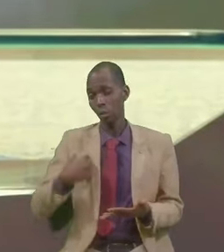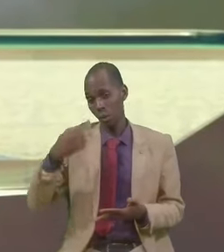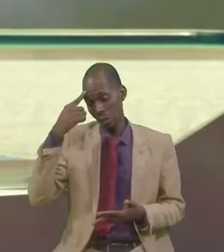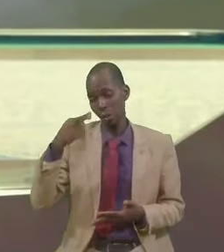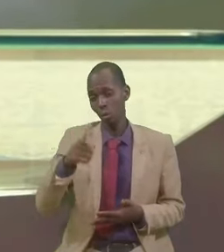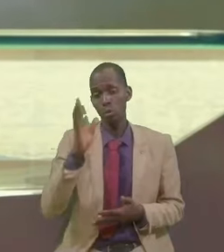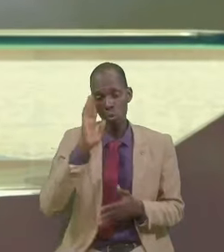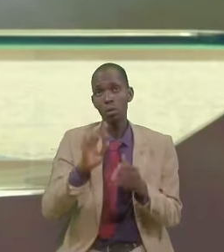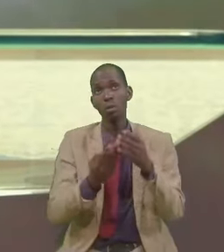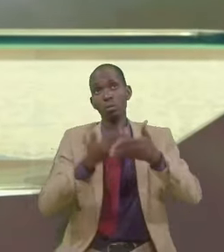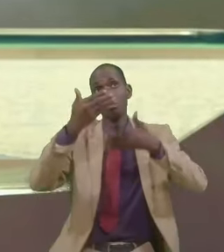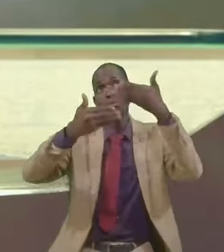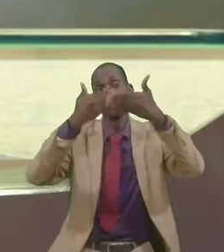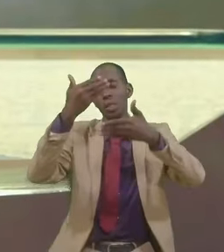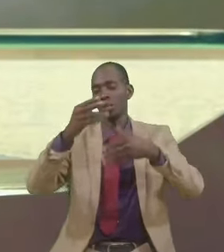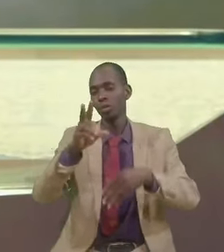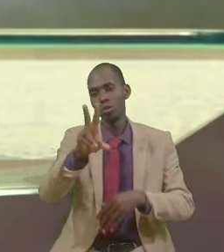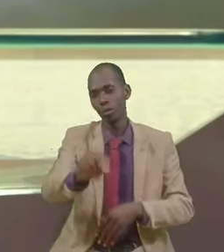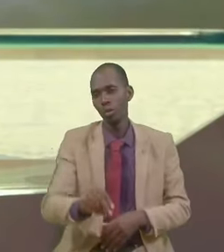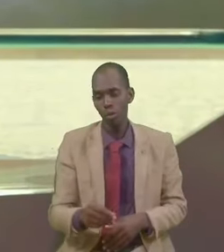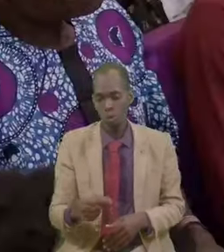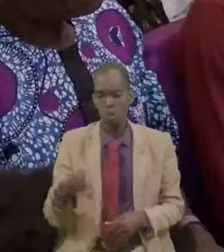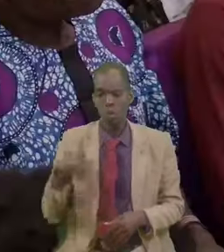vas faire le progrès? Ah, pas que